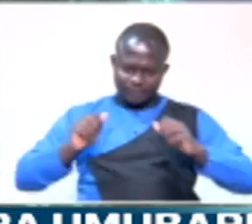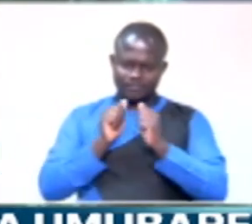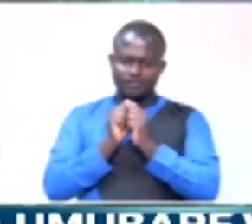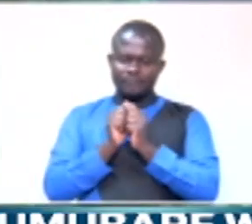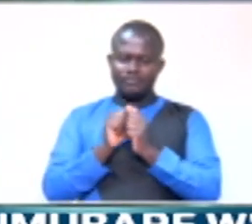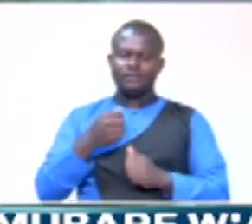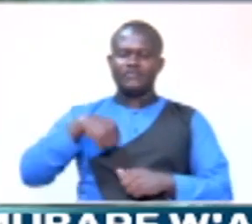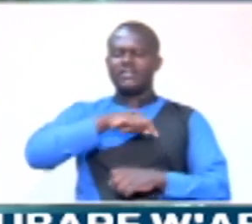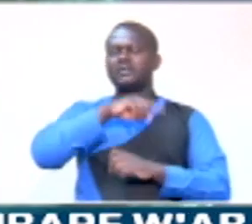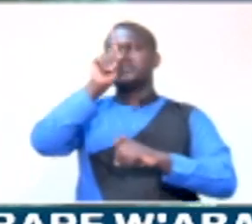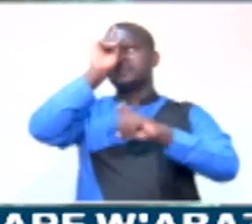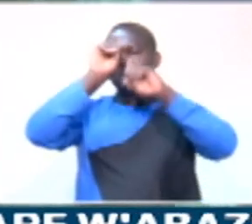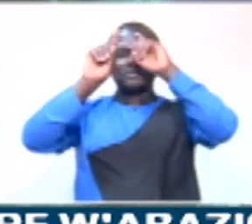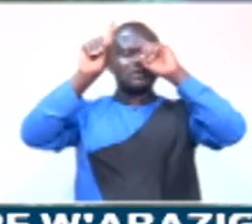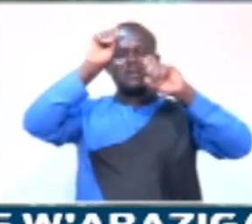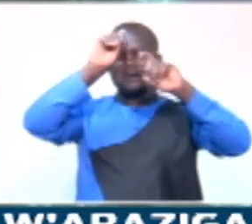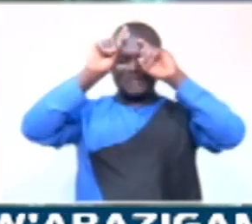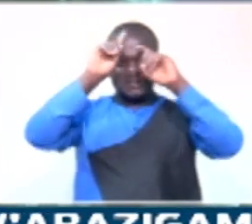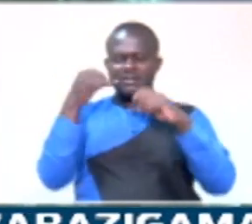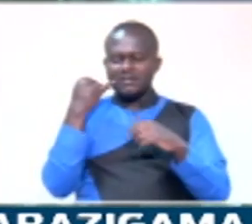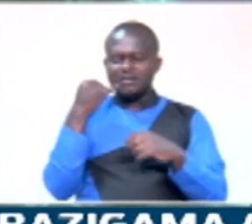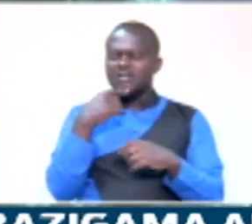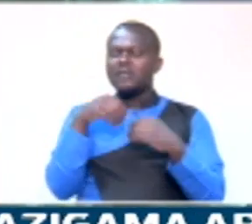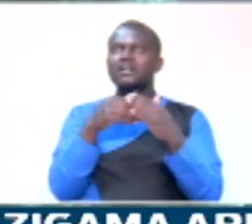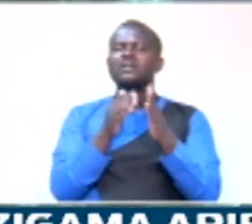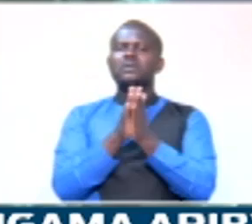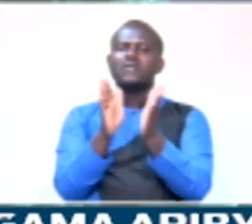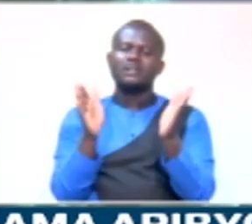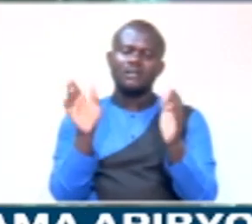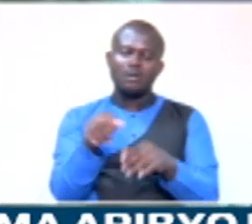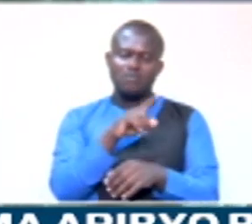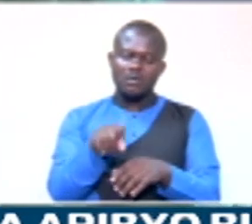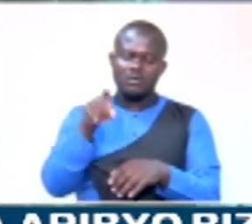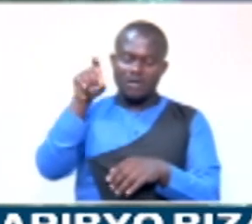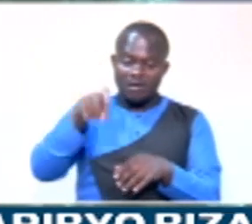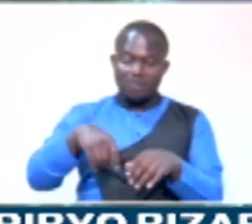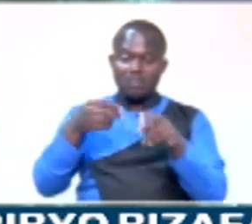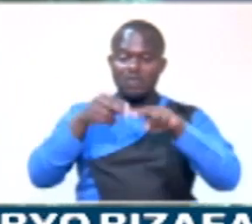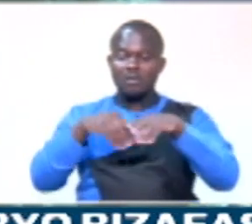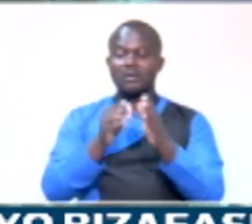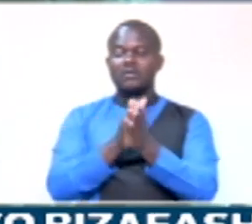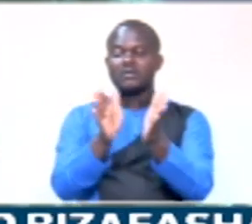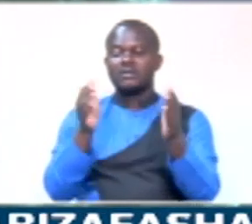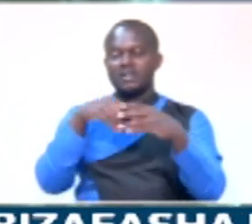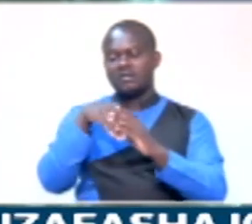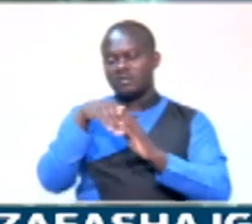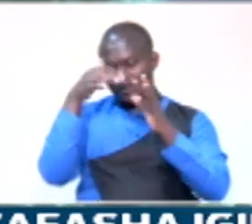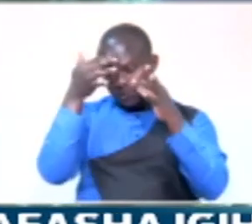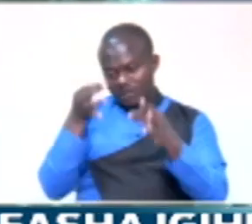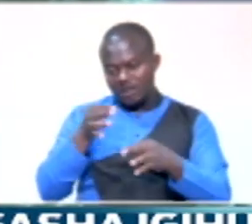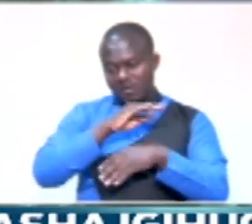Twibaza rero niba ari rusange amakosa agomba kuba rusange kuri izo nganda